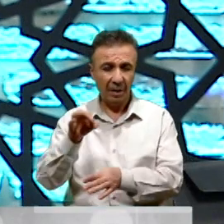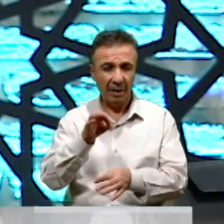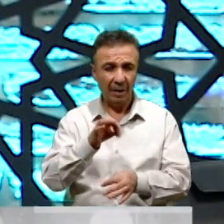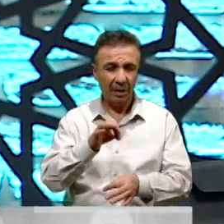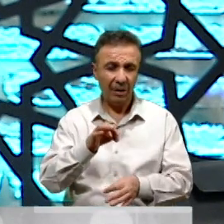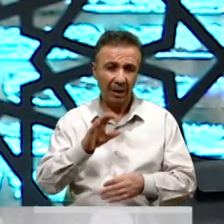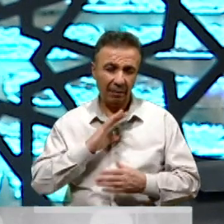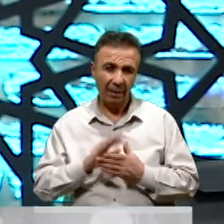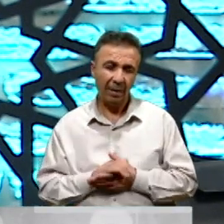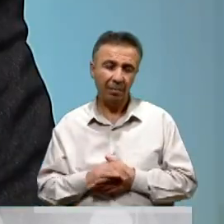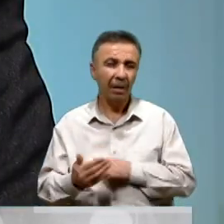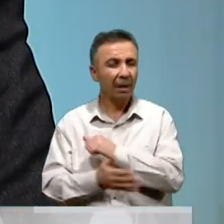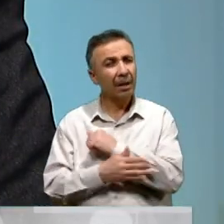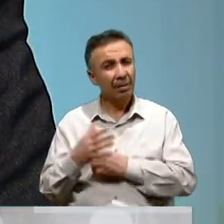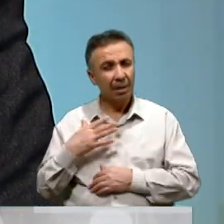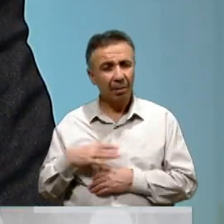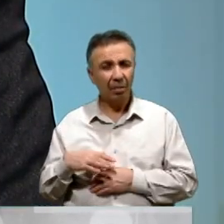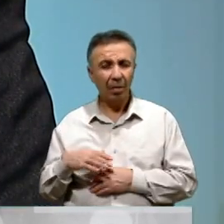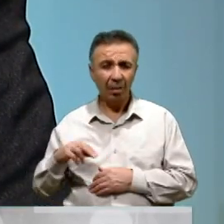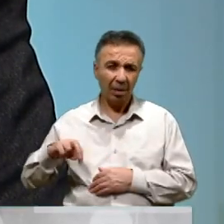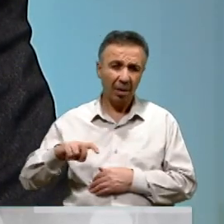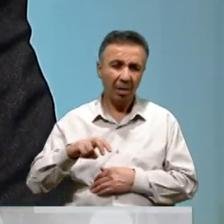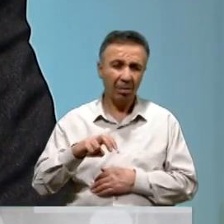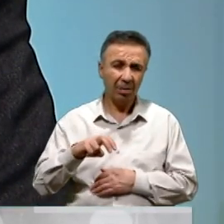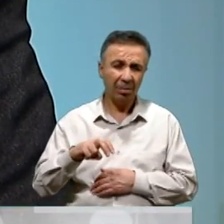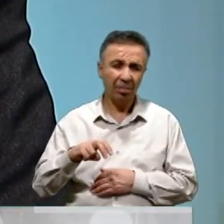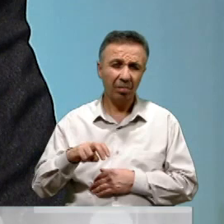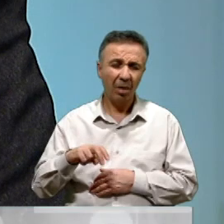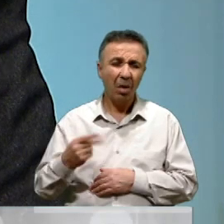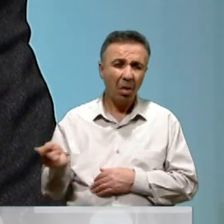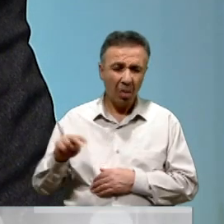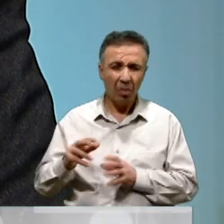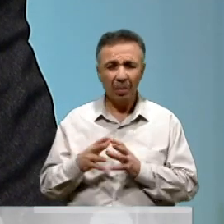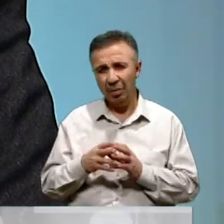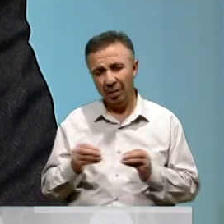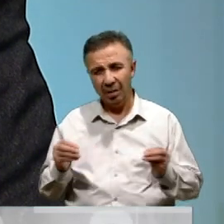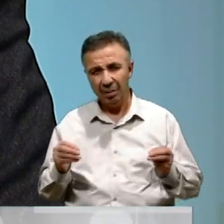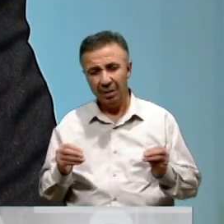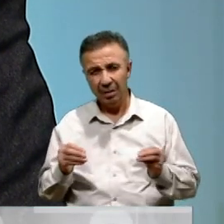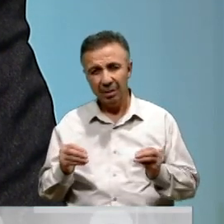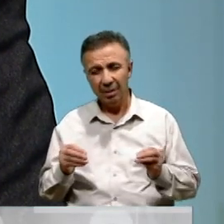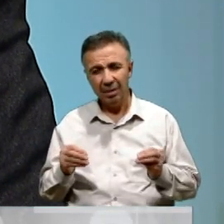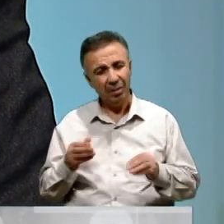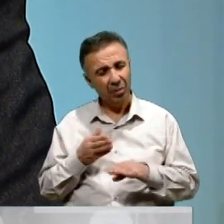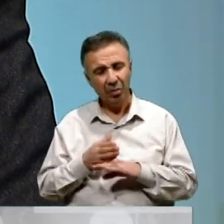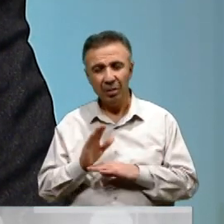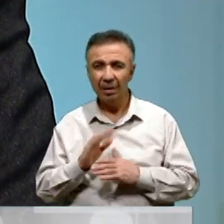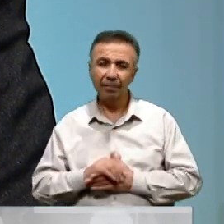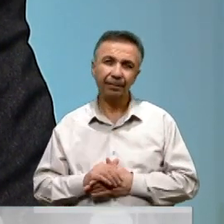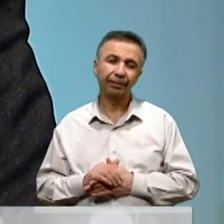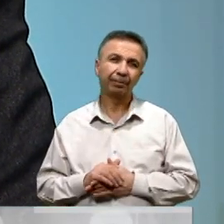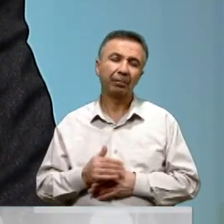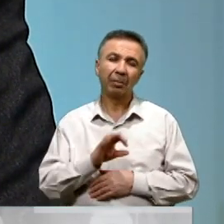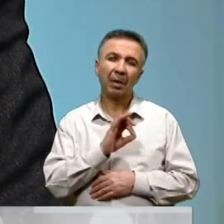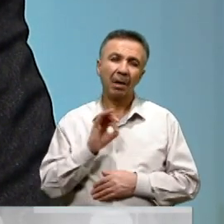ederiz. Ulu orta karıncaların öldürülmesi, itlaf edilmesi çok doğru değil.